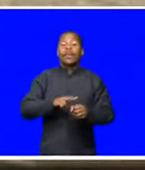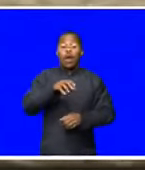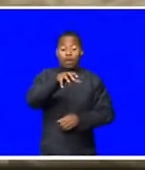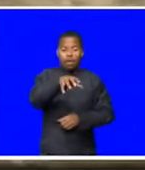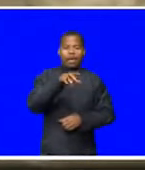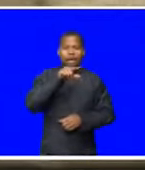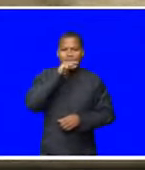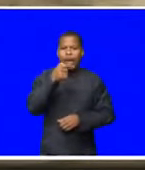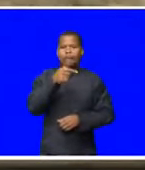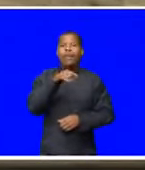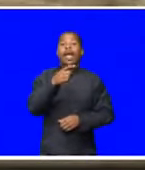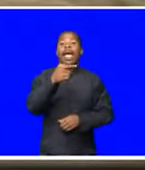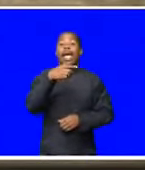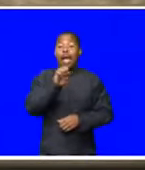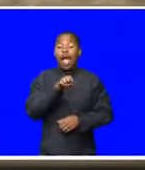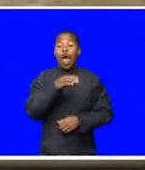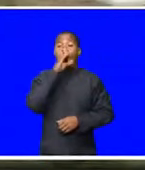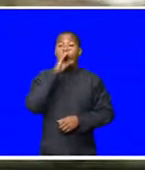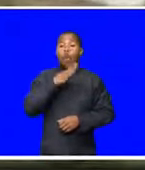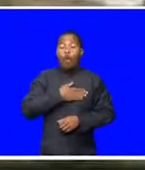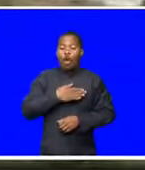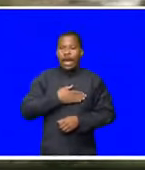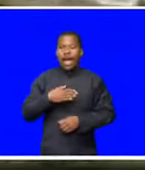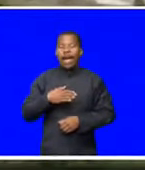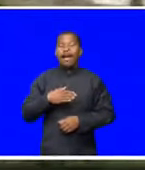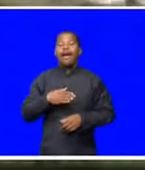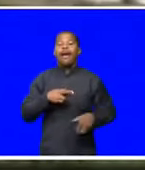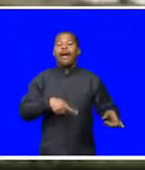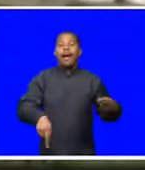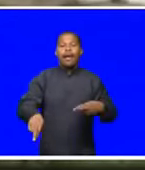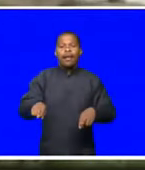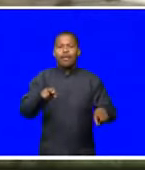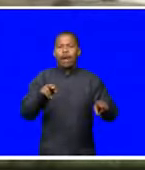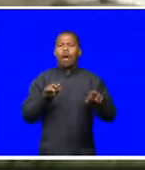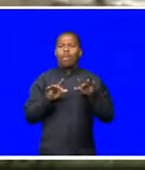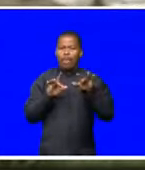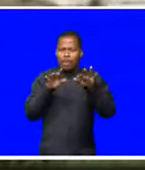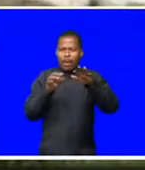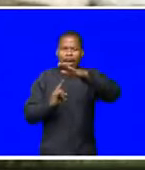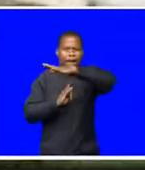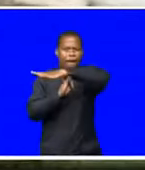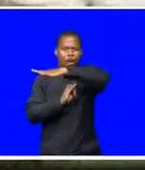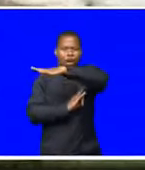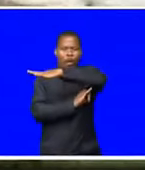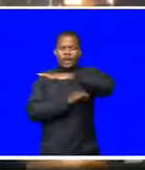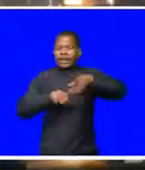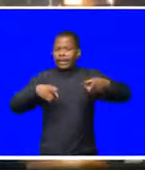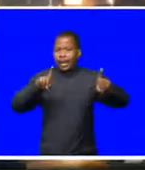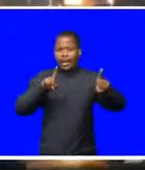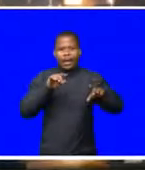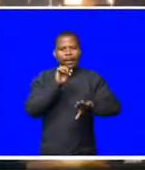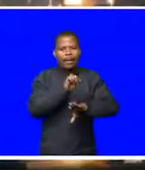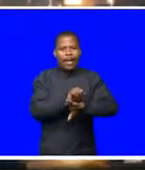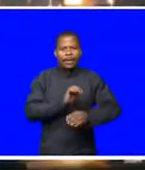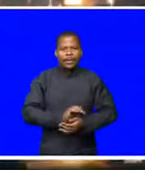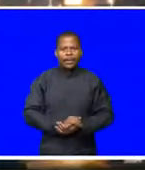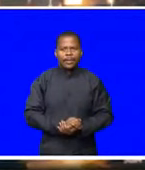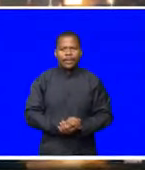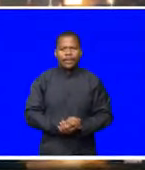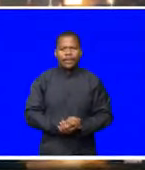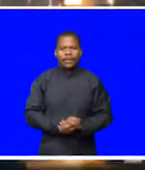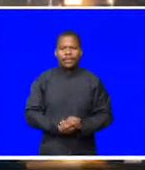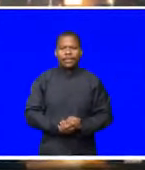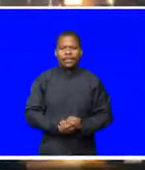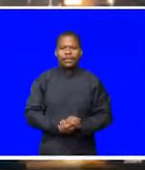ngetulu kwelibhloho eTindzabeni Eswatini TV kubika Sifiso Nxumalo ngina Smuva Shongwe sisenkwene